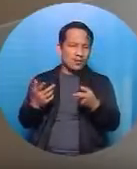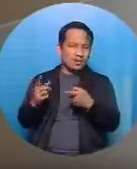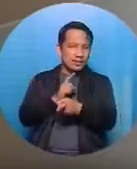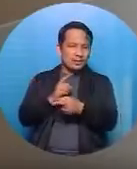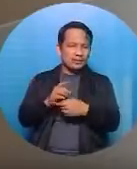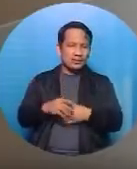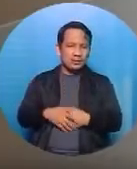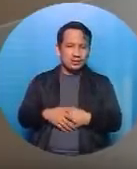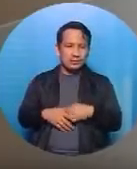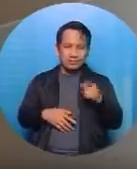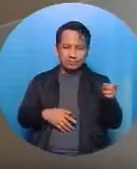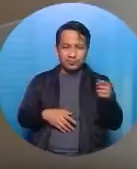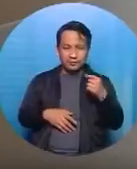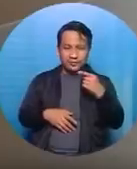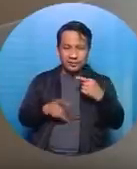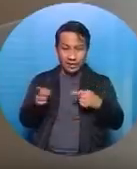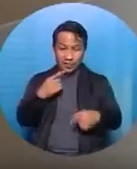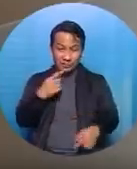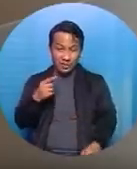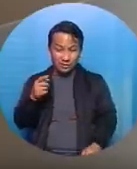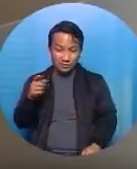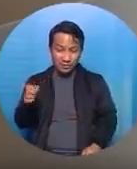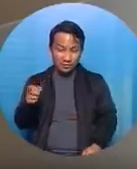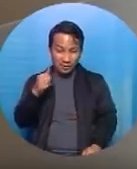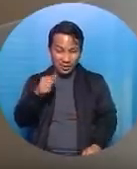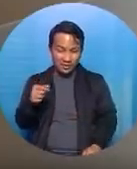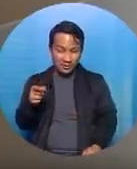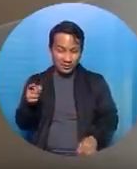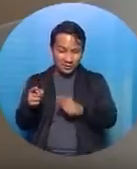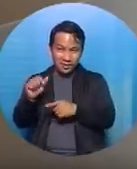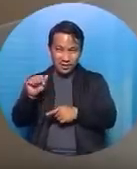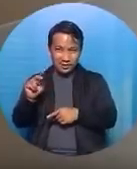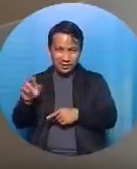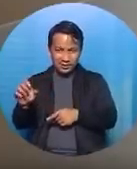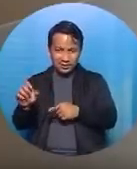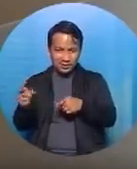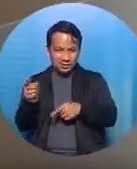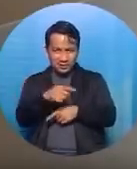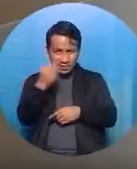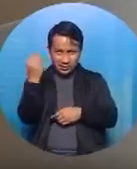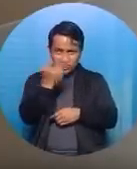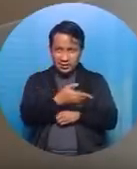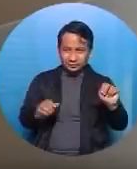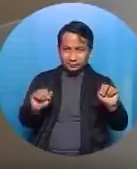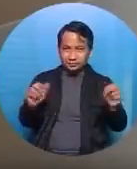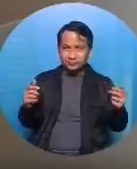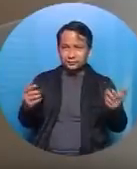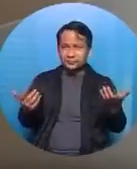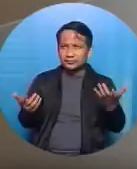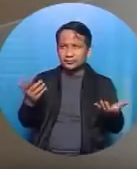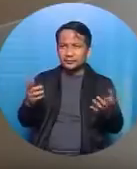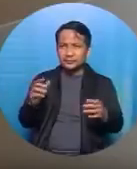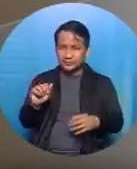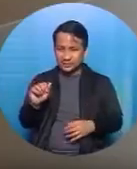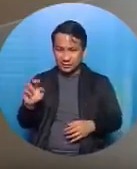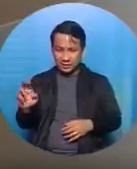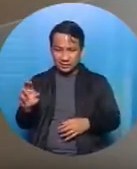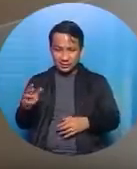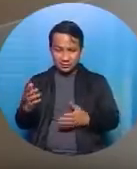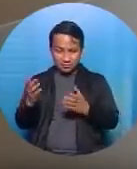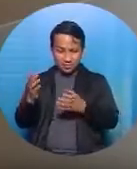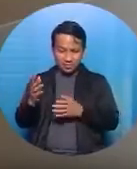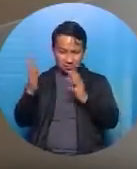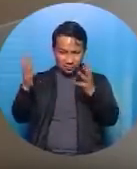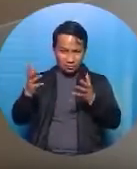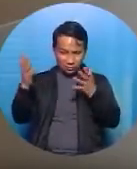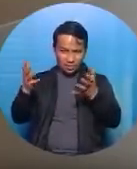gusto niya, kahit ayaw niya, kung gusto niya umuwi, siya ang masusunod. Hindi naman ako ikaw nasusunod eh. Ano sabi? Nagwawala ka pa nga daw